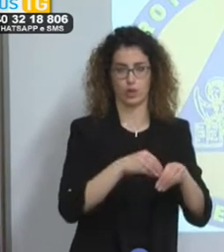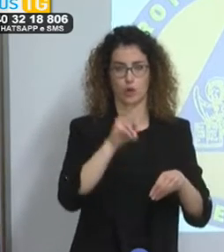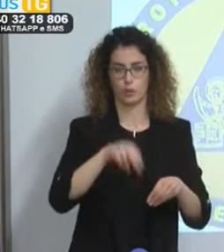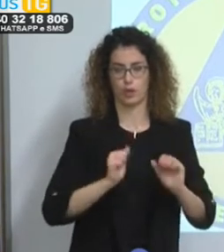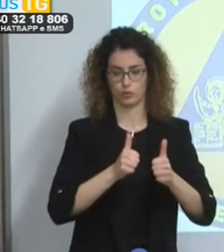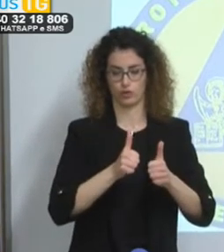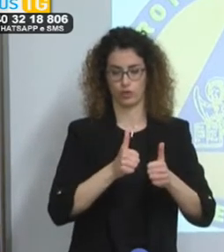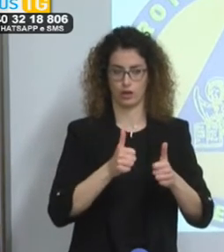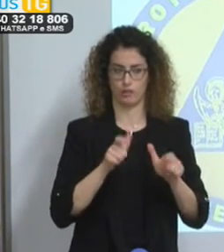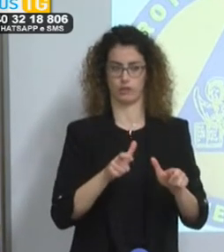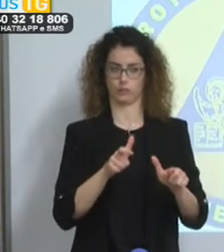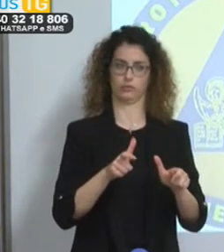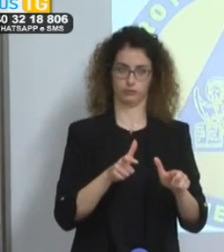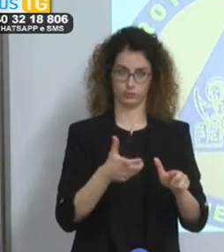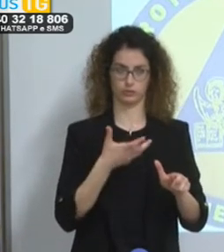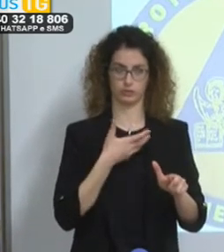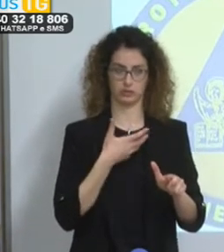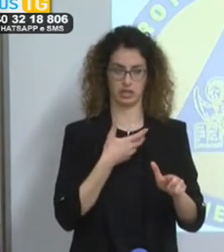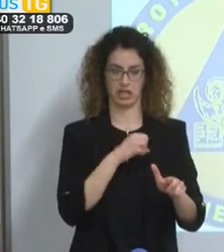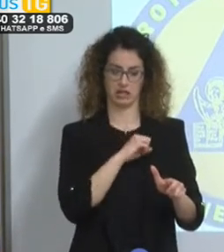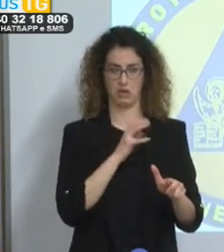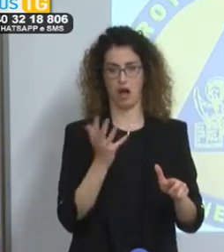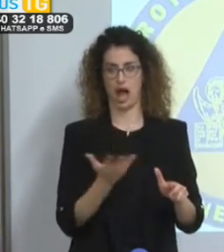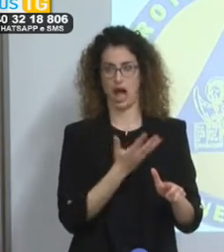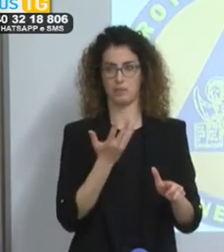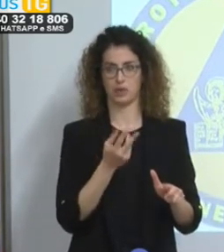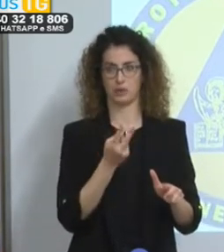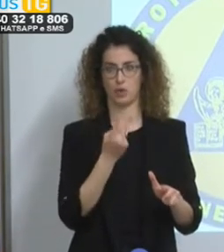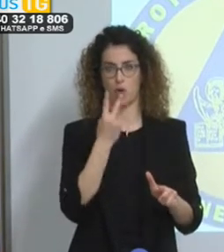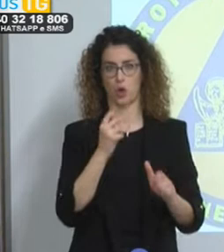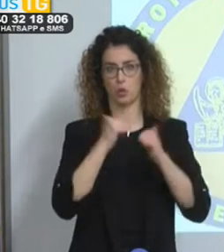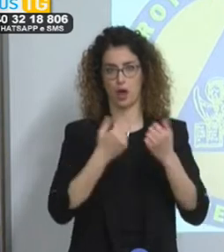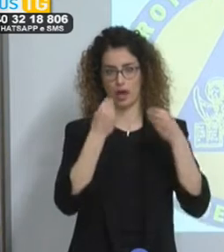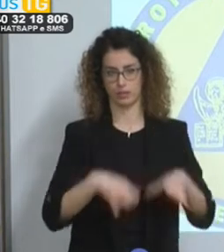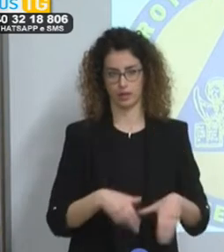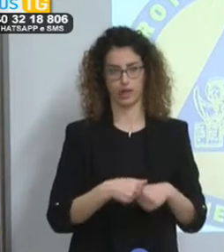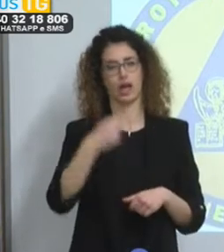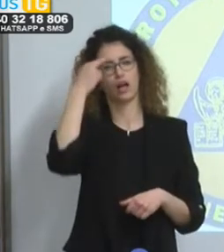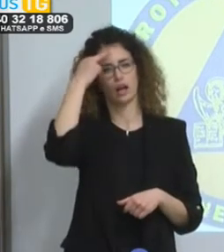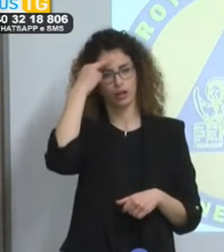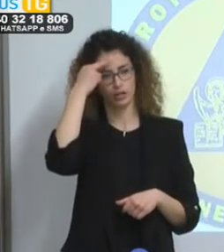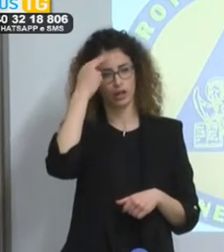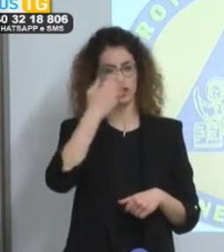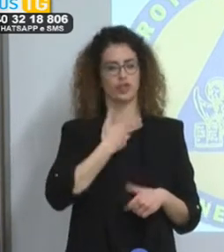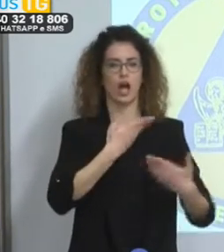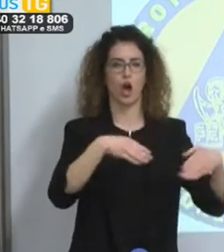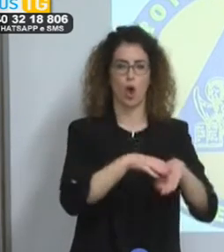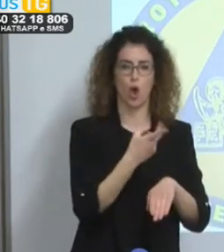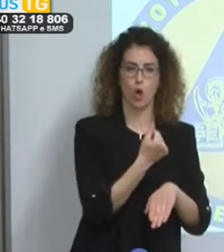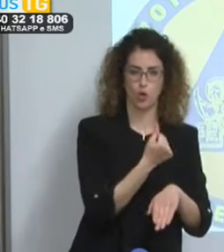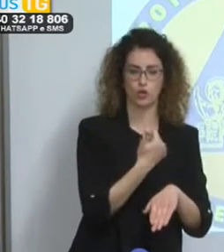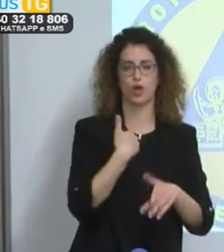non indifferente, io penso che almeno abbiamo perso un paio d'anni poi nel frattempo. Vi ricordate gli anni del closing finanziario,